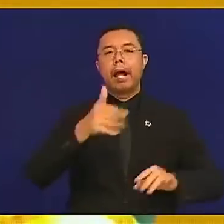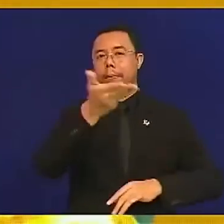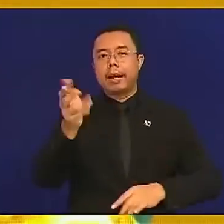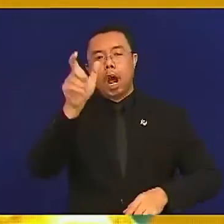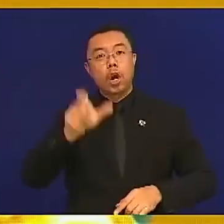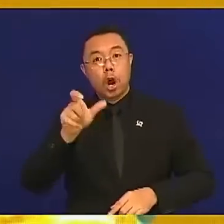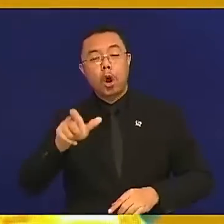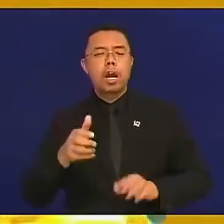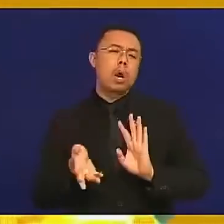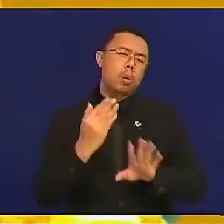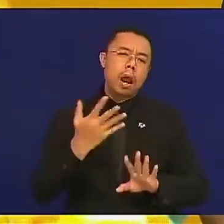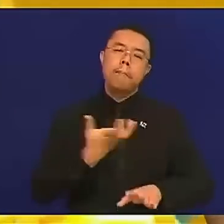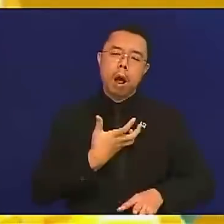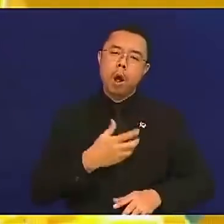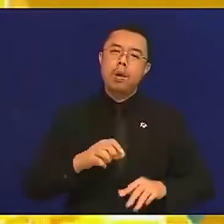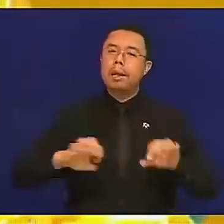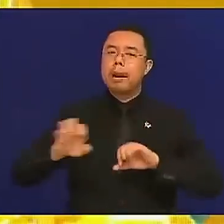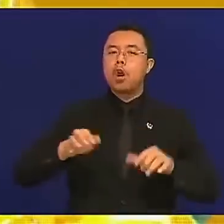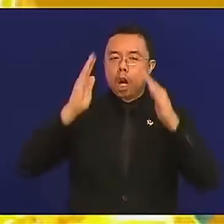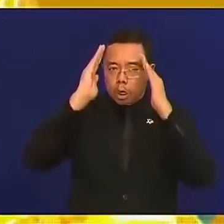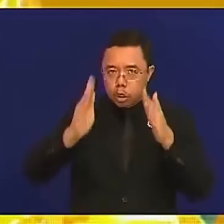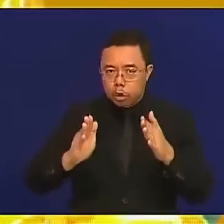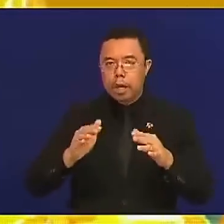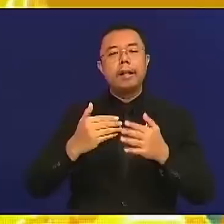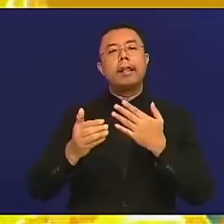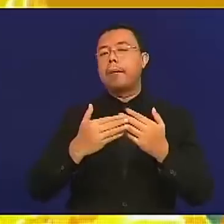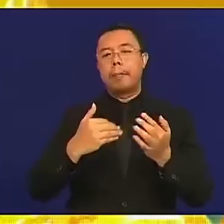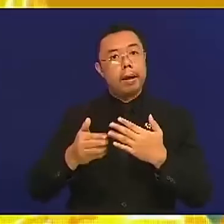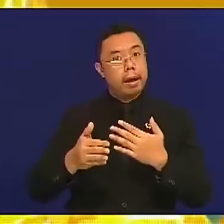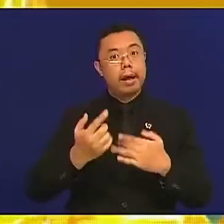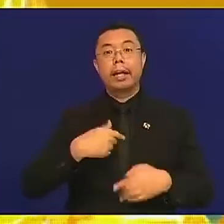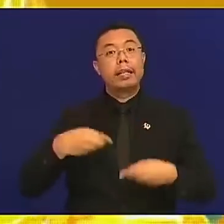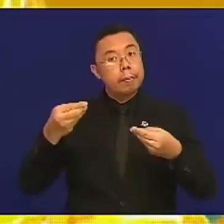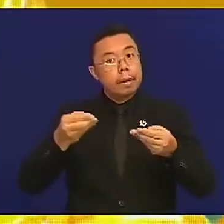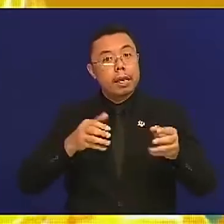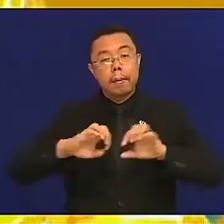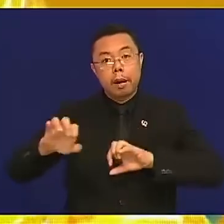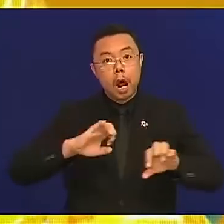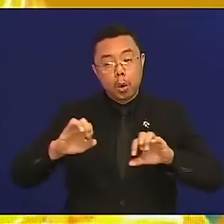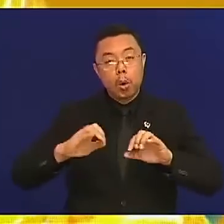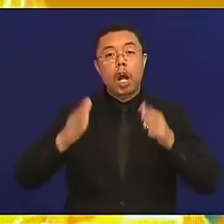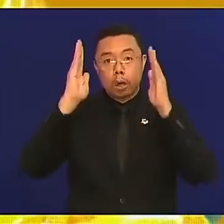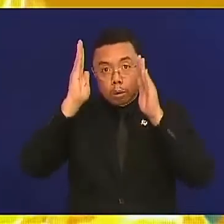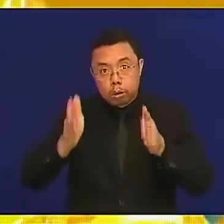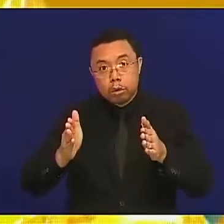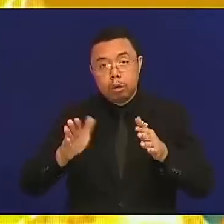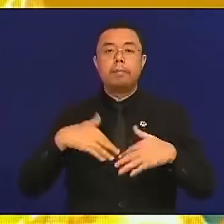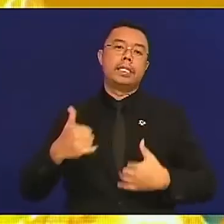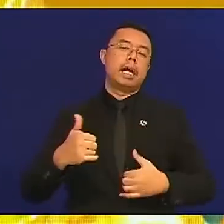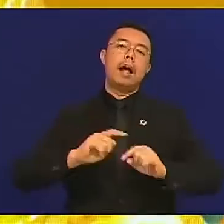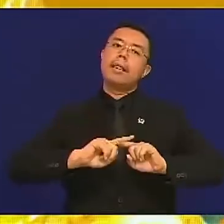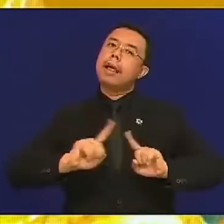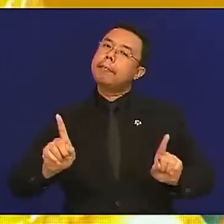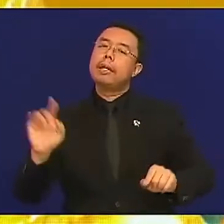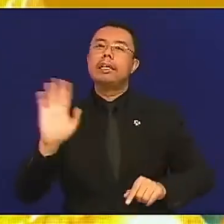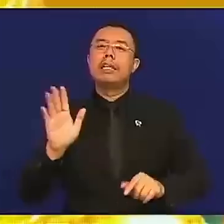orang-orang yang sering ingin diperlakukan khusus. Enggak apa-apa, kita beri perlakuan yang khusus bisa.